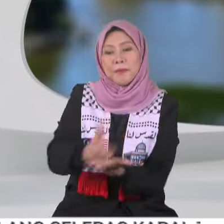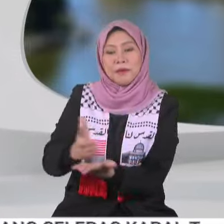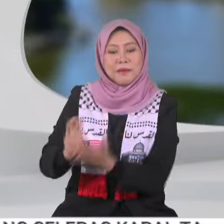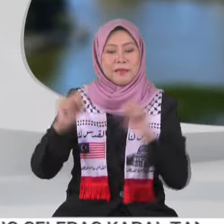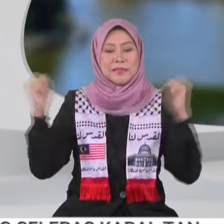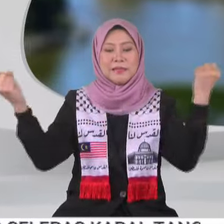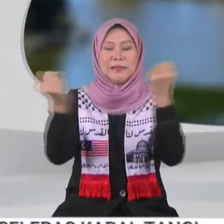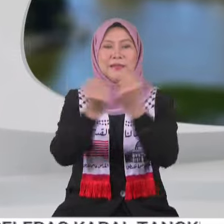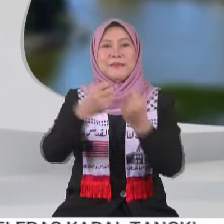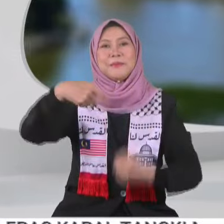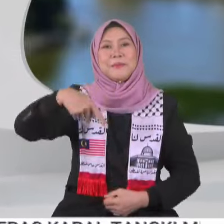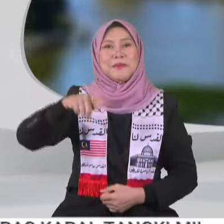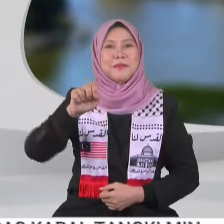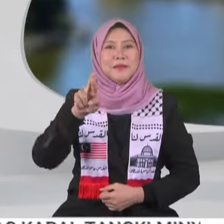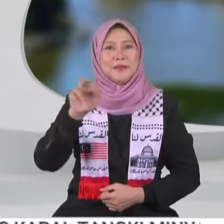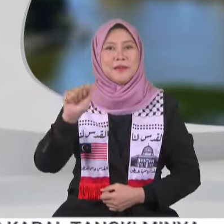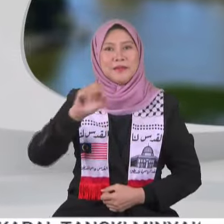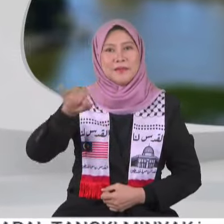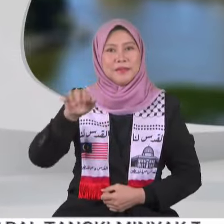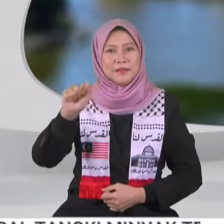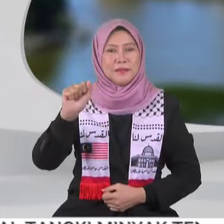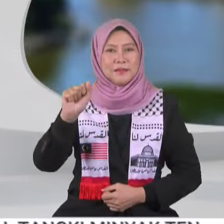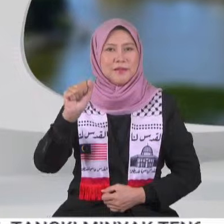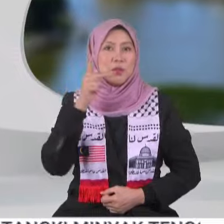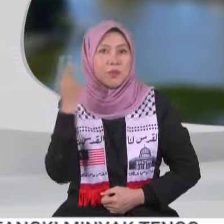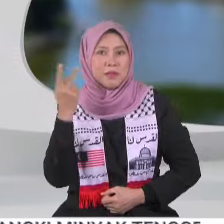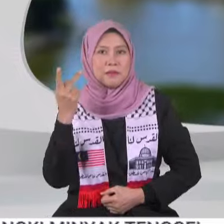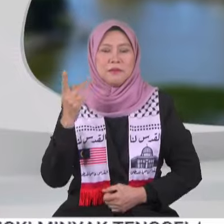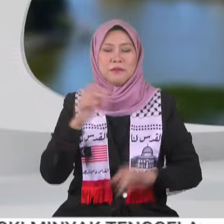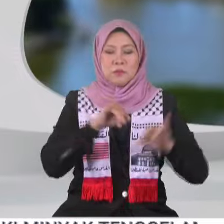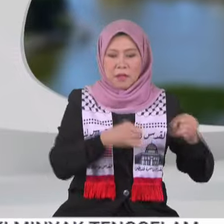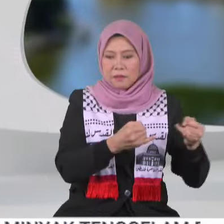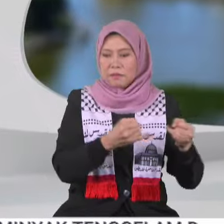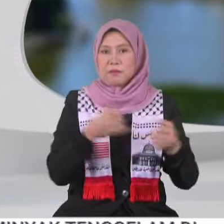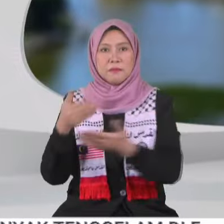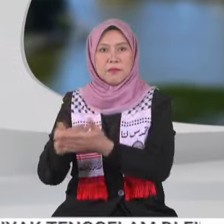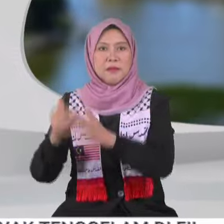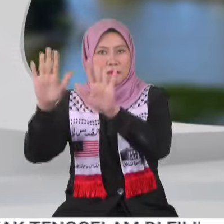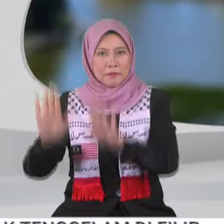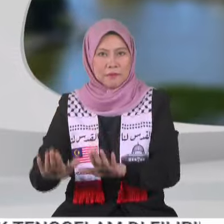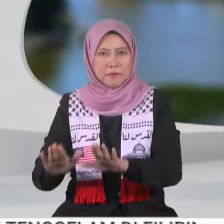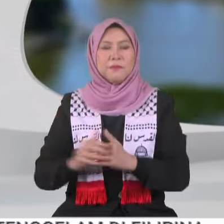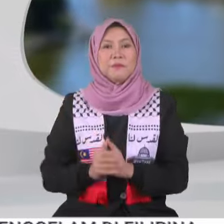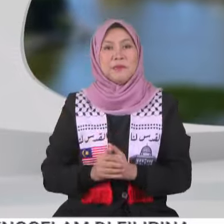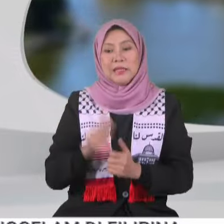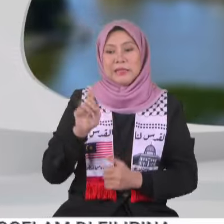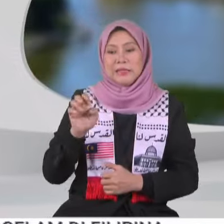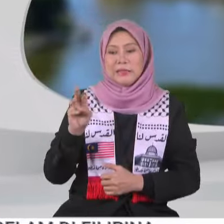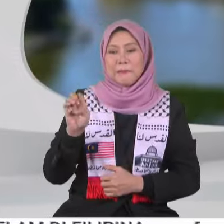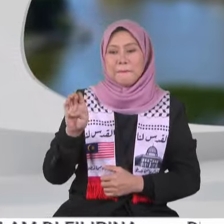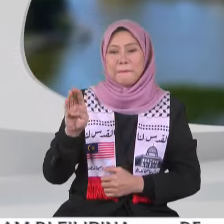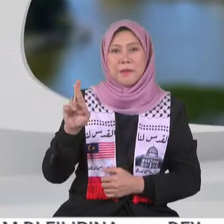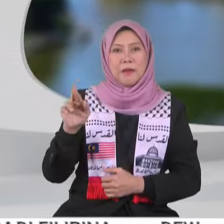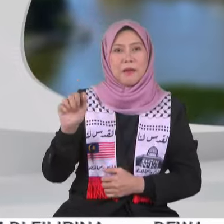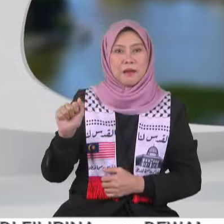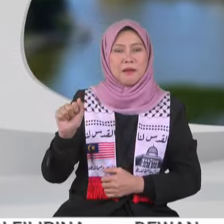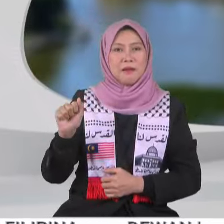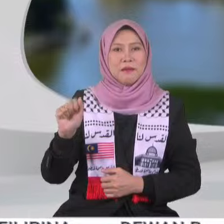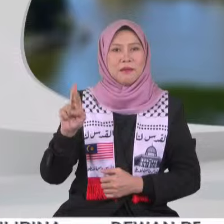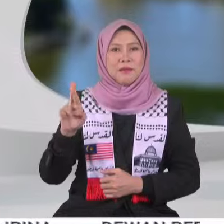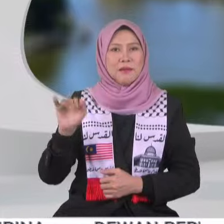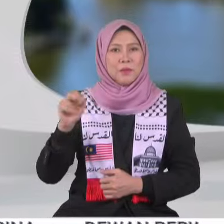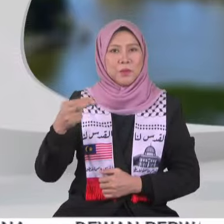Negeri Petrajaya Kuching pada Jumaat hingga Ahad ini. Gembara Rio yang merupakan inisiatif Kementerian Komunikasi melalui